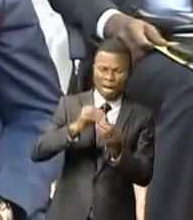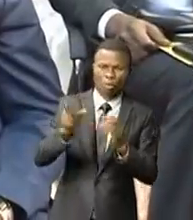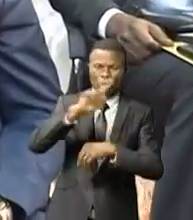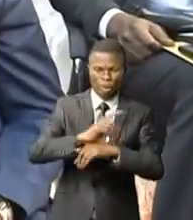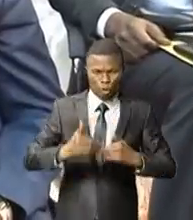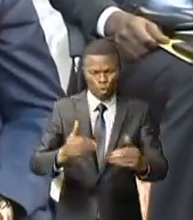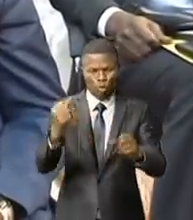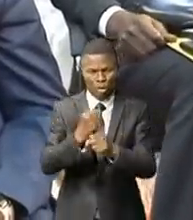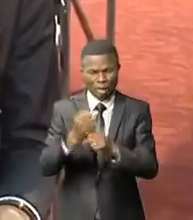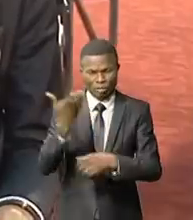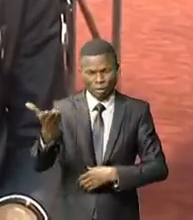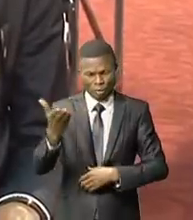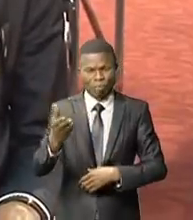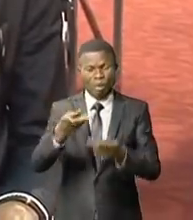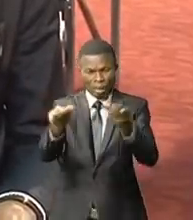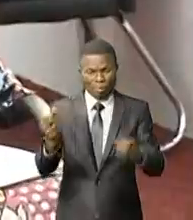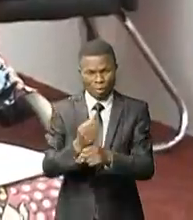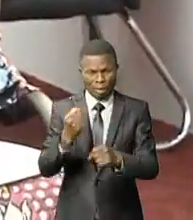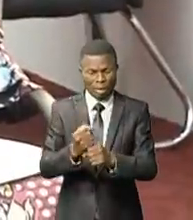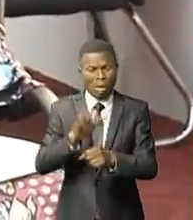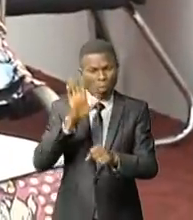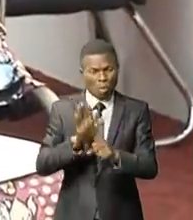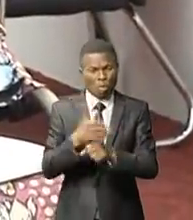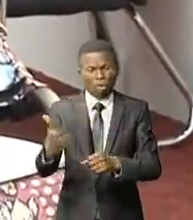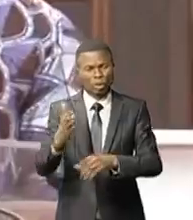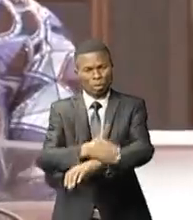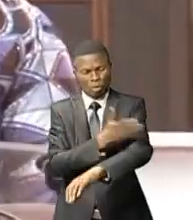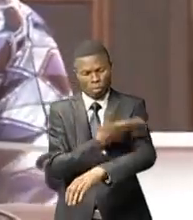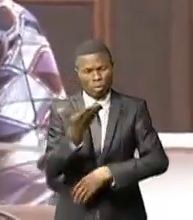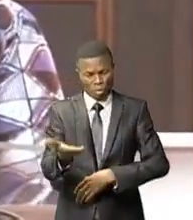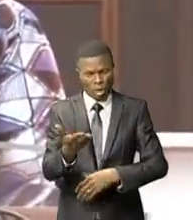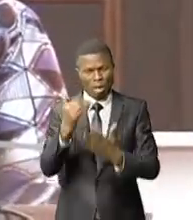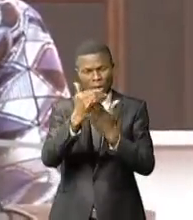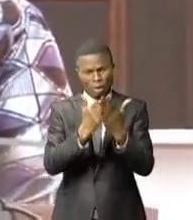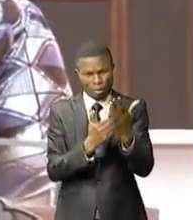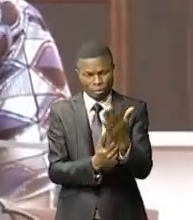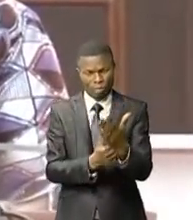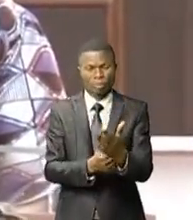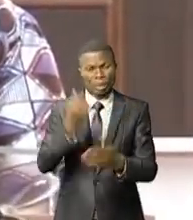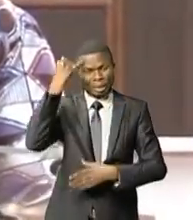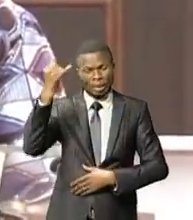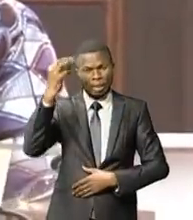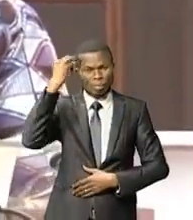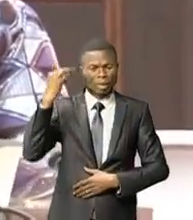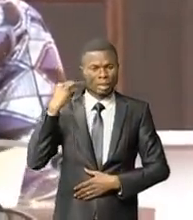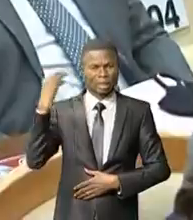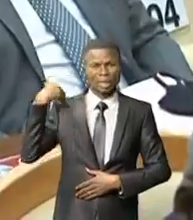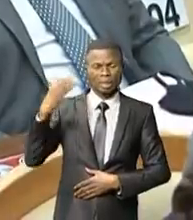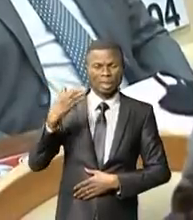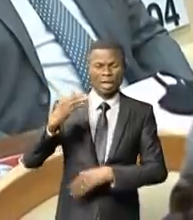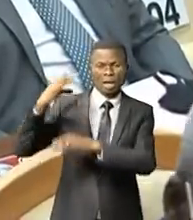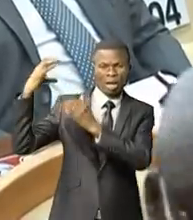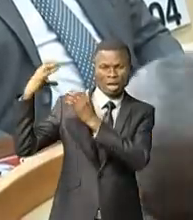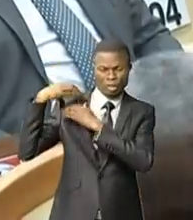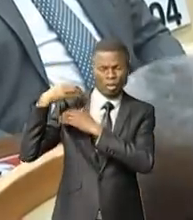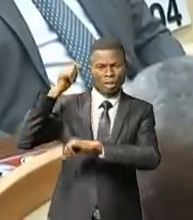siège. Sur le terrain des opérations, des avancées majeures ont été enregistrées. Selon la ministre d'État en charge de la Justice,